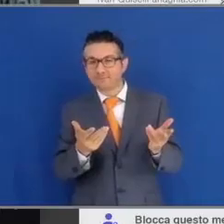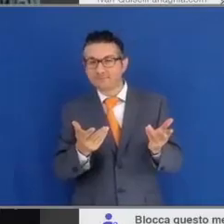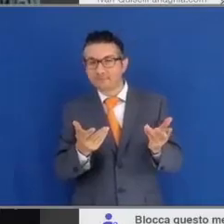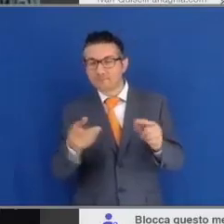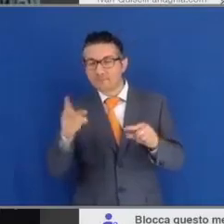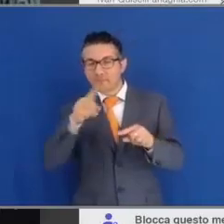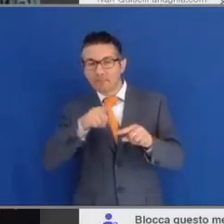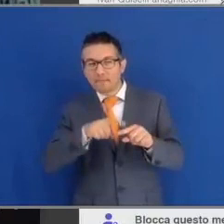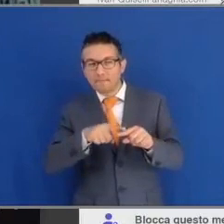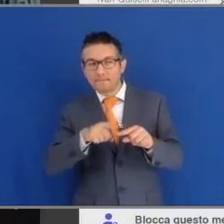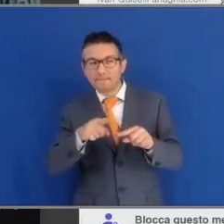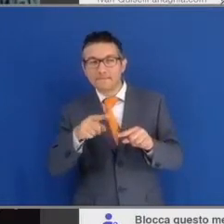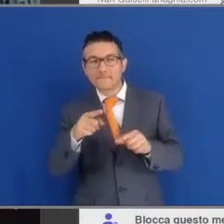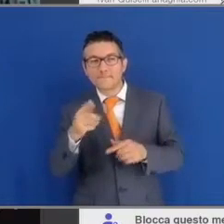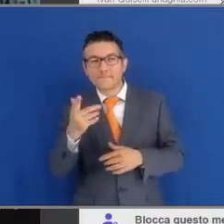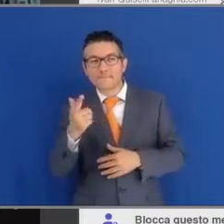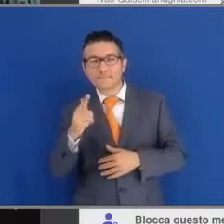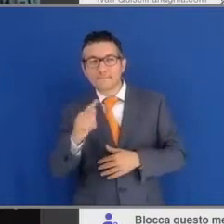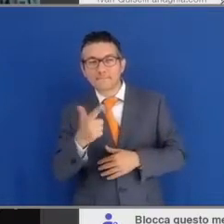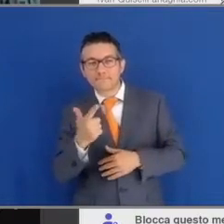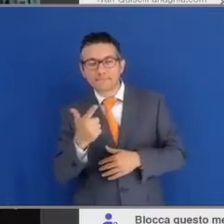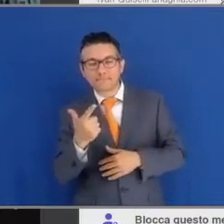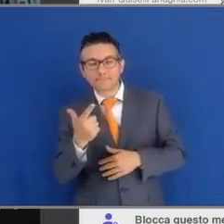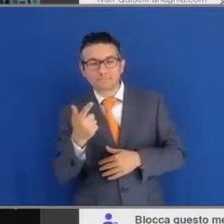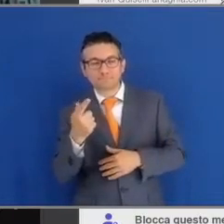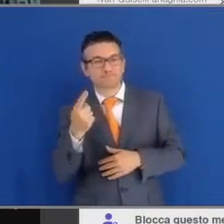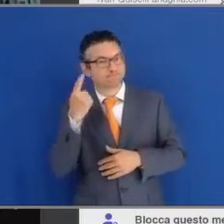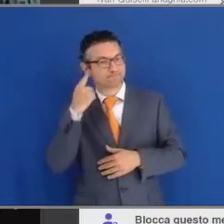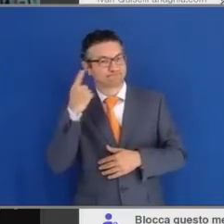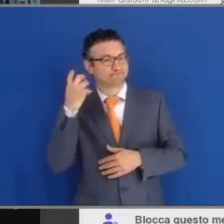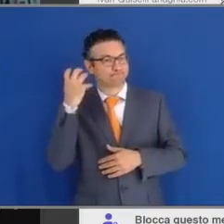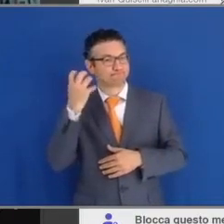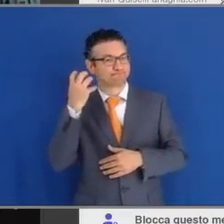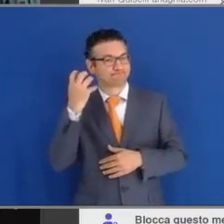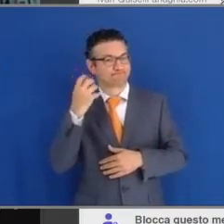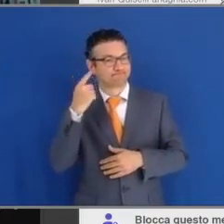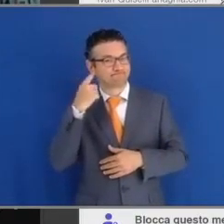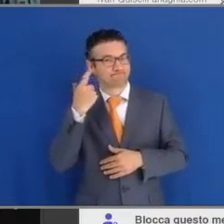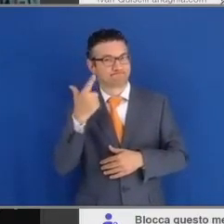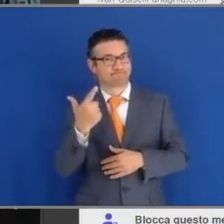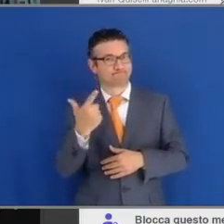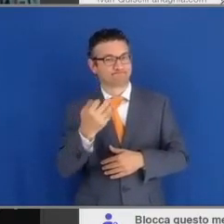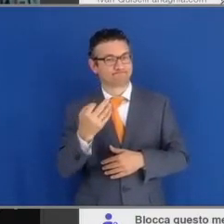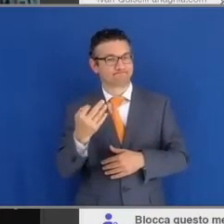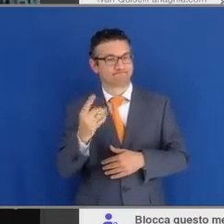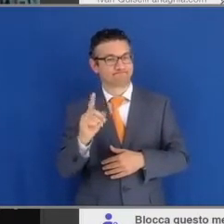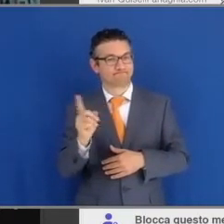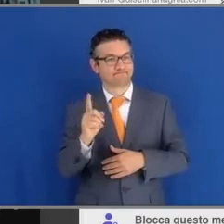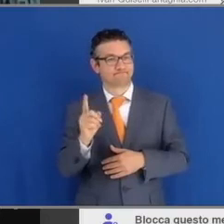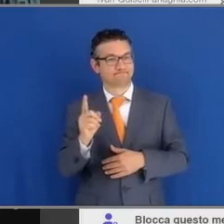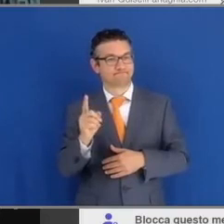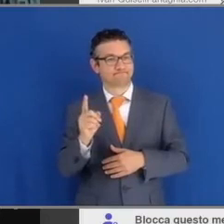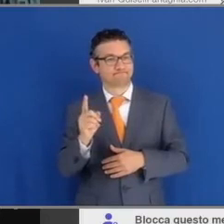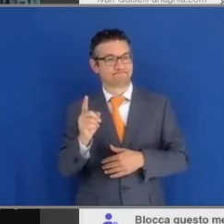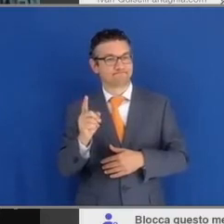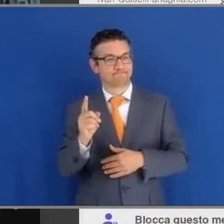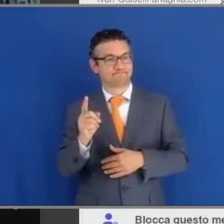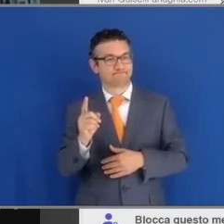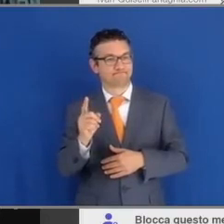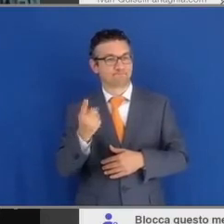queste ci sono state alcune variabili, però cosa ci aspettiamo per le